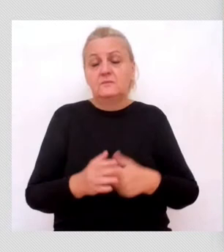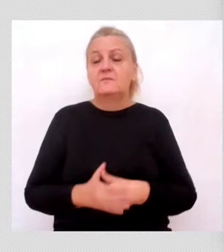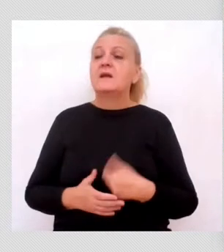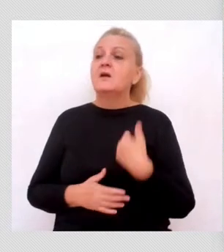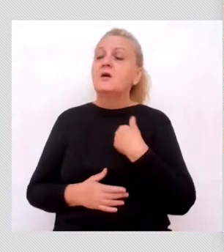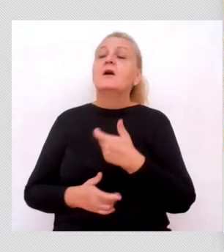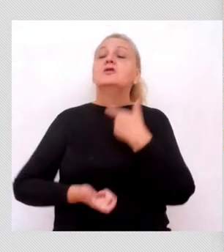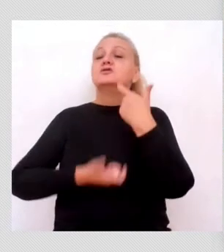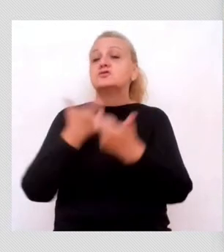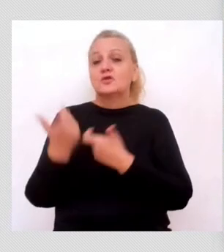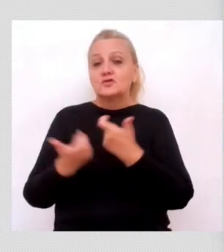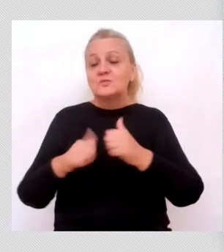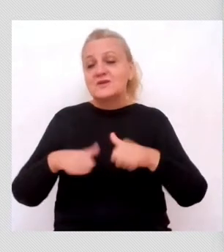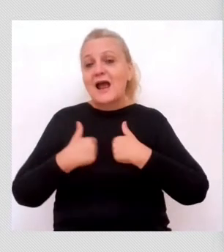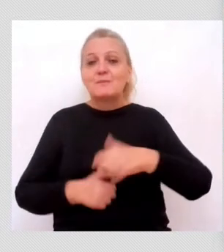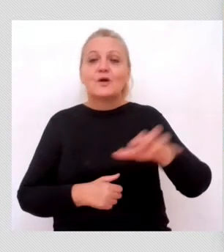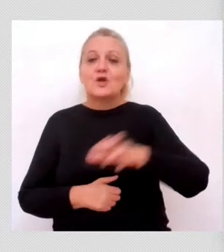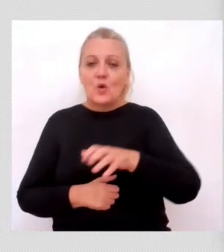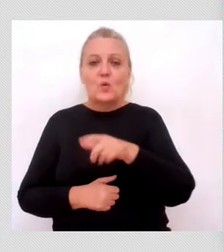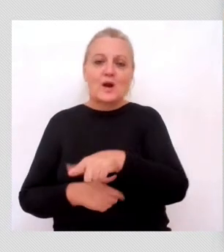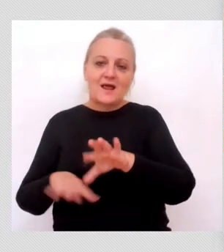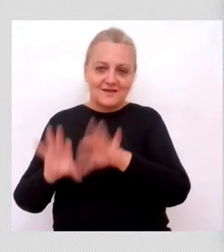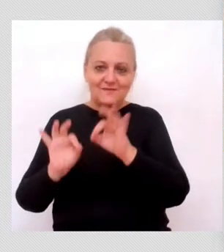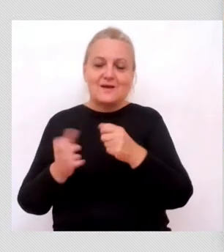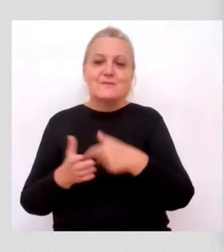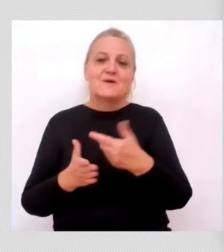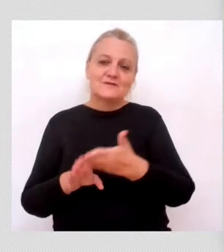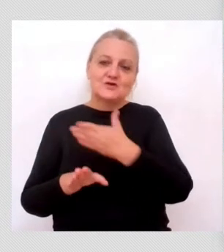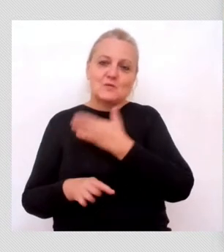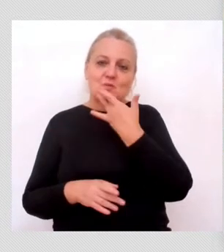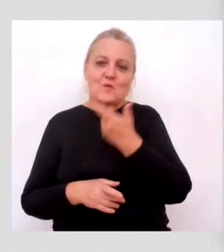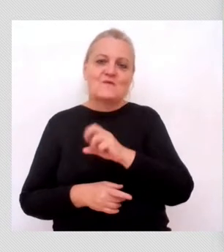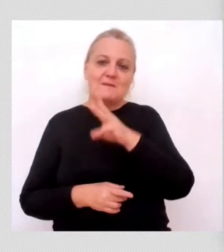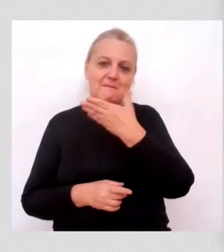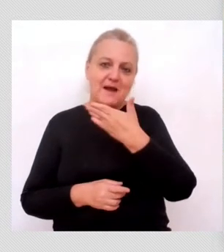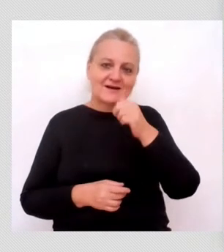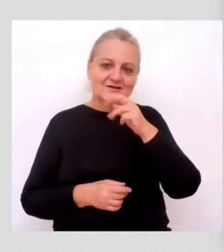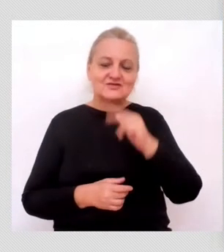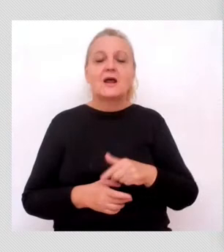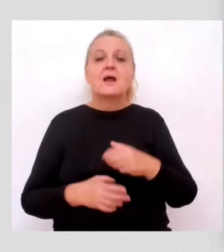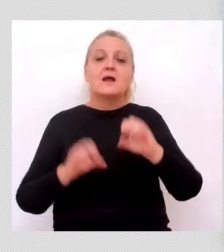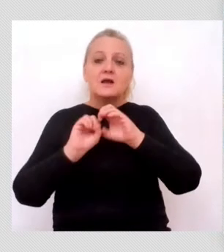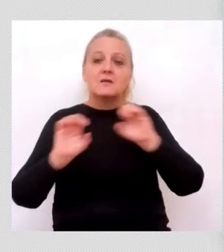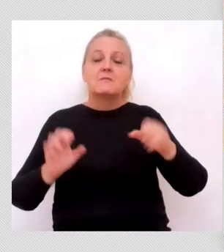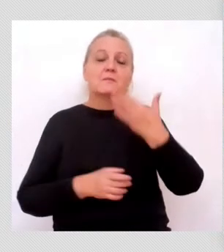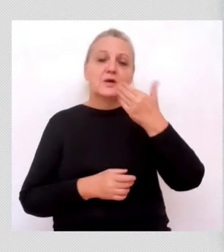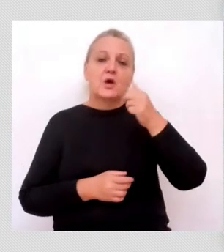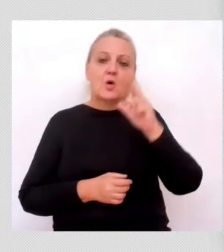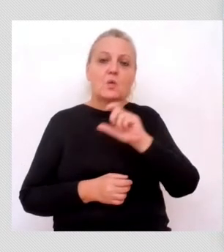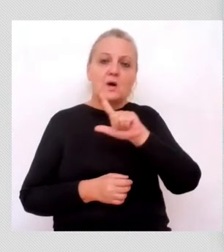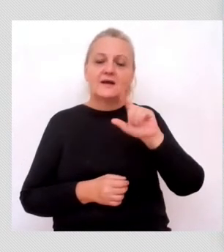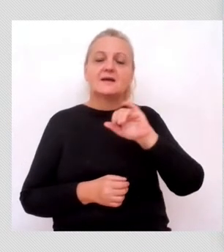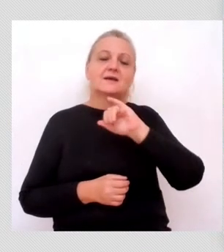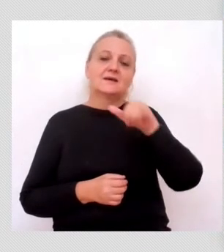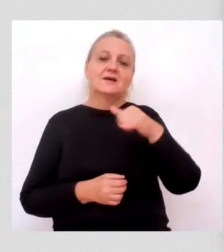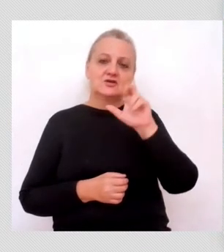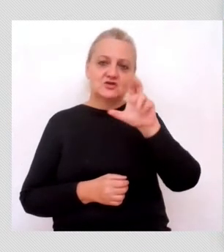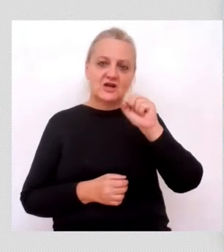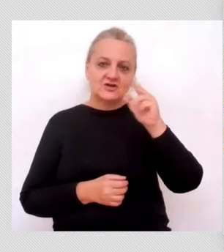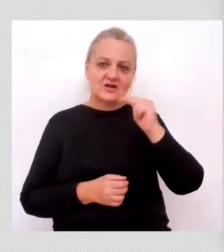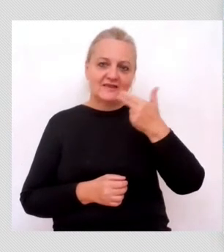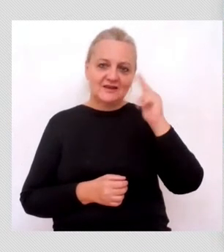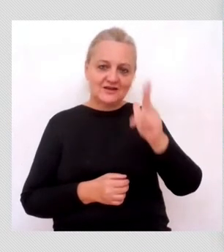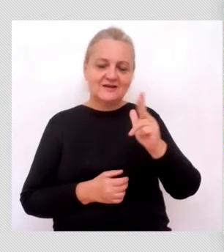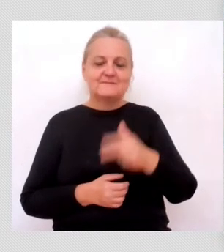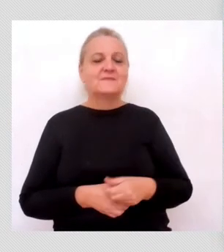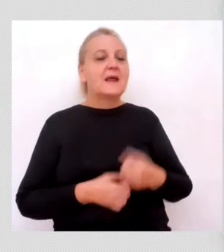nam wyborów, jak powiedział wcześniej Marcin. Profesor Mikołaj Cześnik, bardzo proszę, Mikołaju. Bardzo